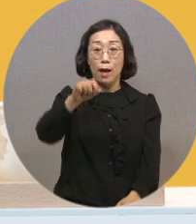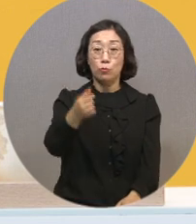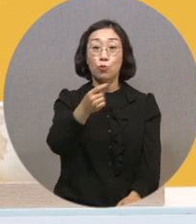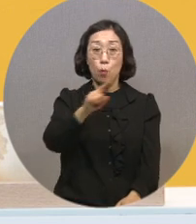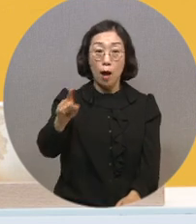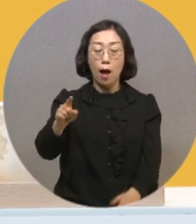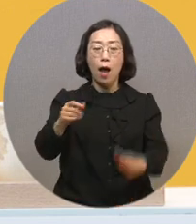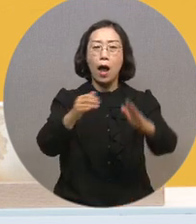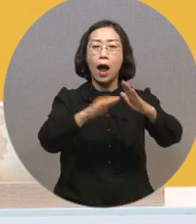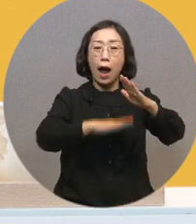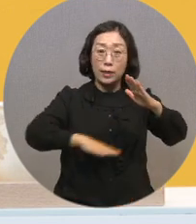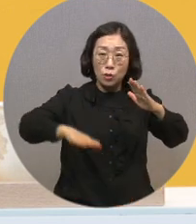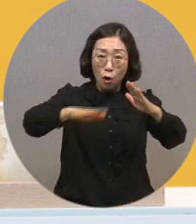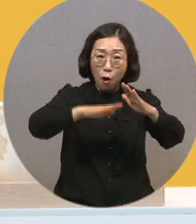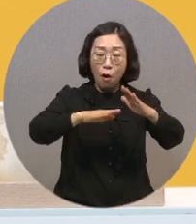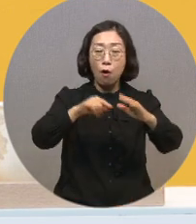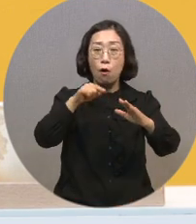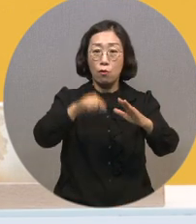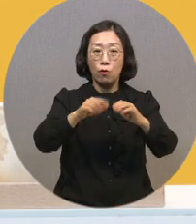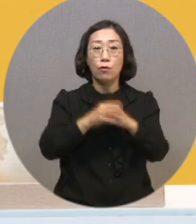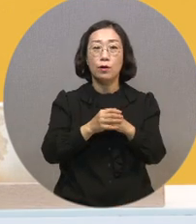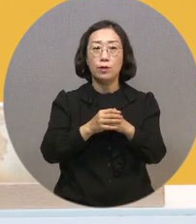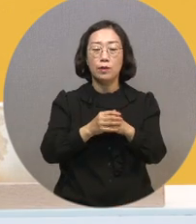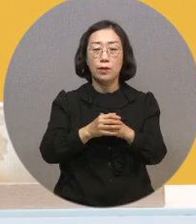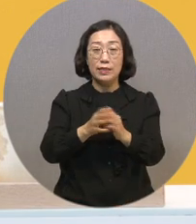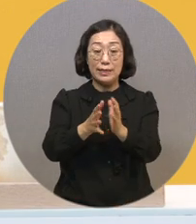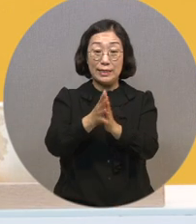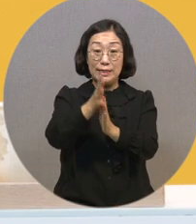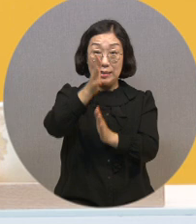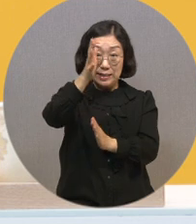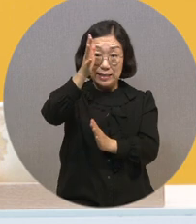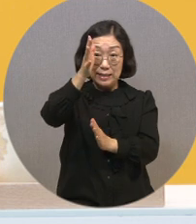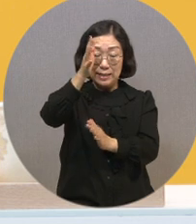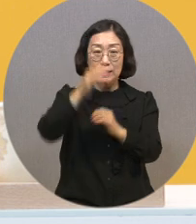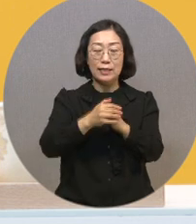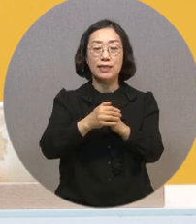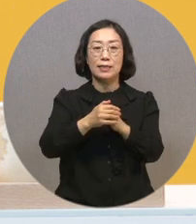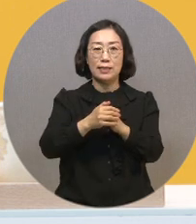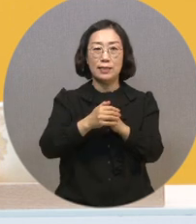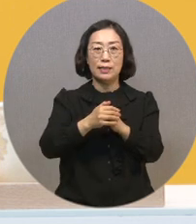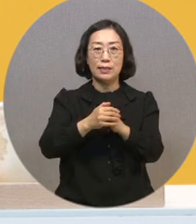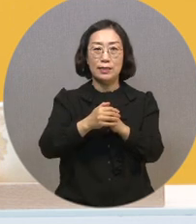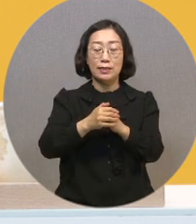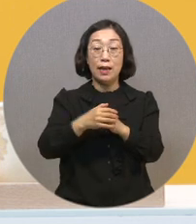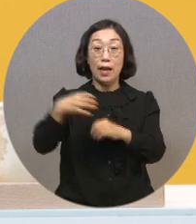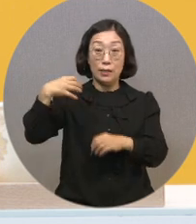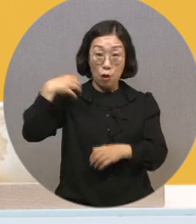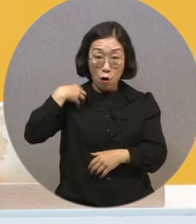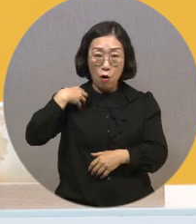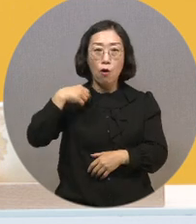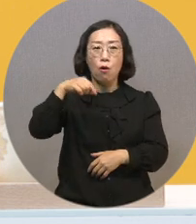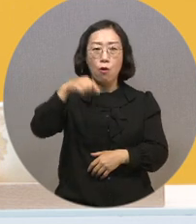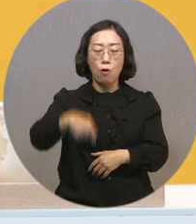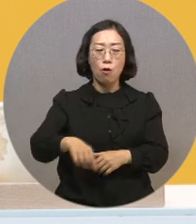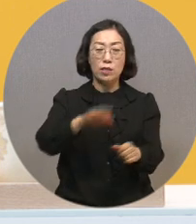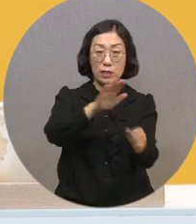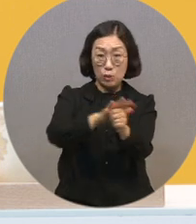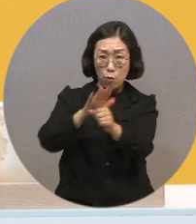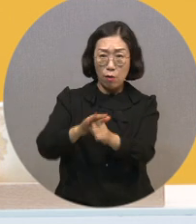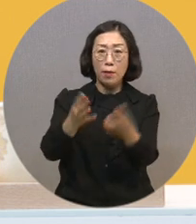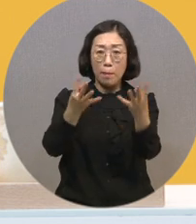그 가정에 해당되는 것은 우리 시에서 예. 이 많은 지원 사업을 하고 있습니다만은